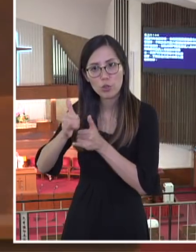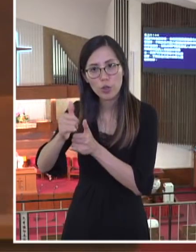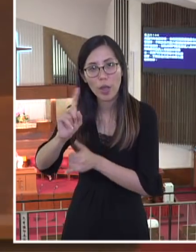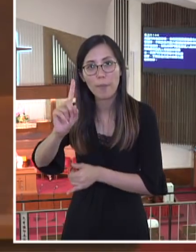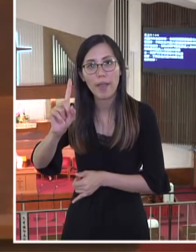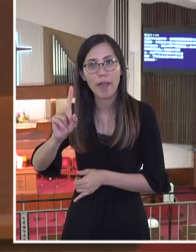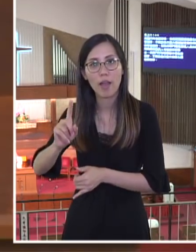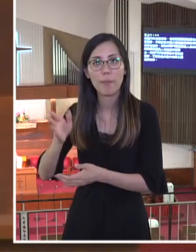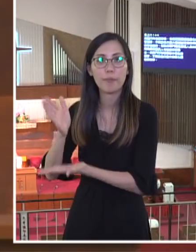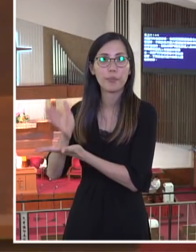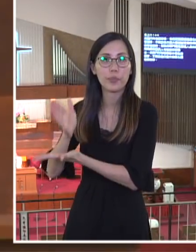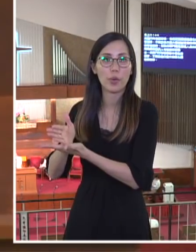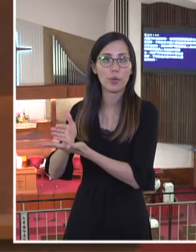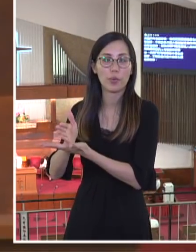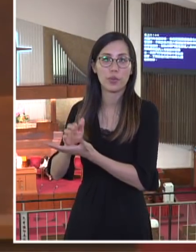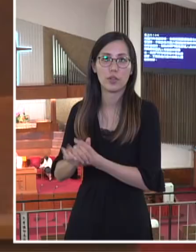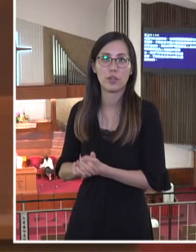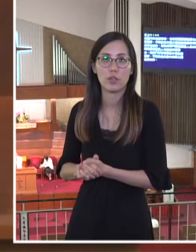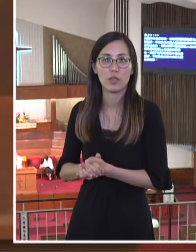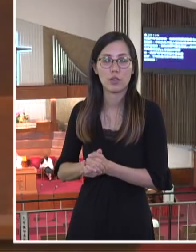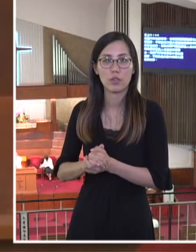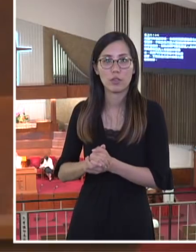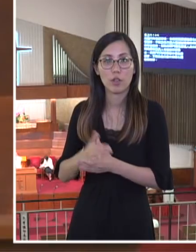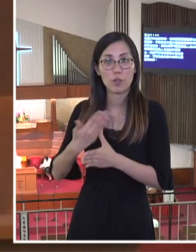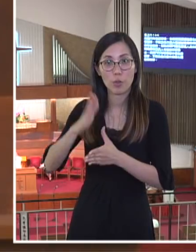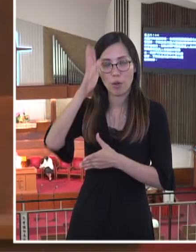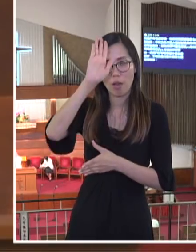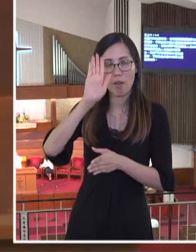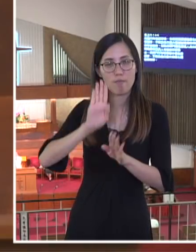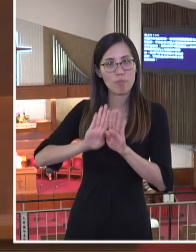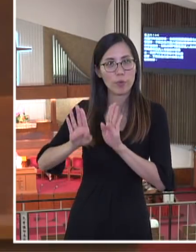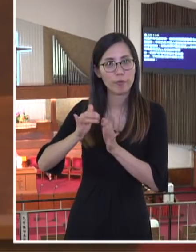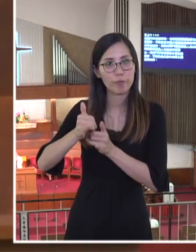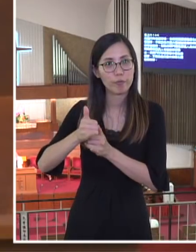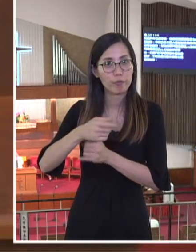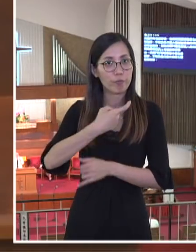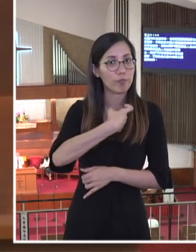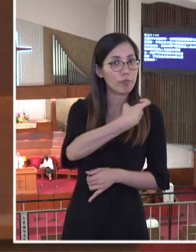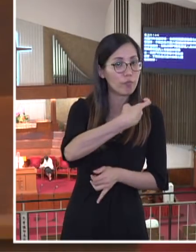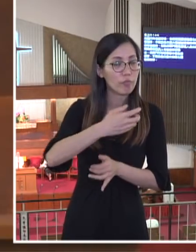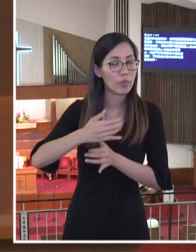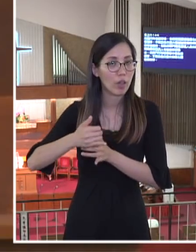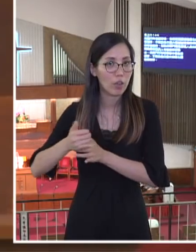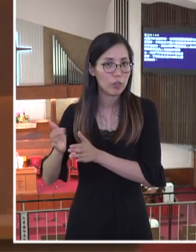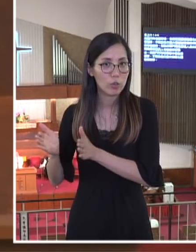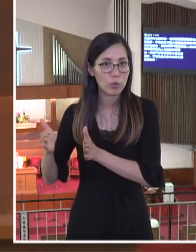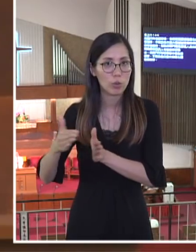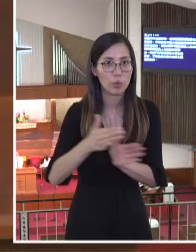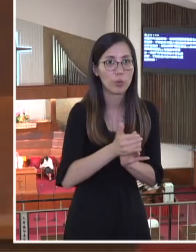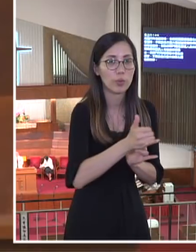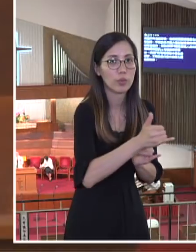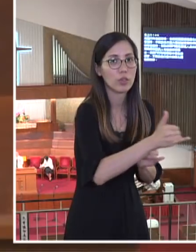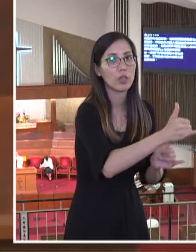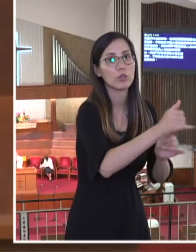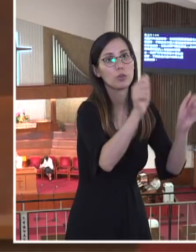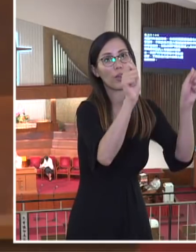门的心是倾向跟从什么？跟从他那些妃嫔所带出来的偶像。所